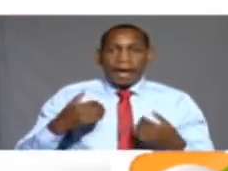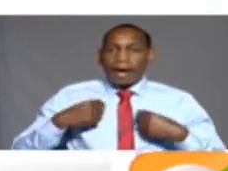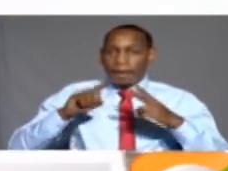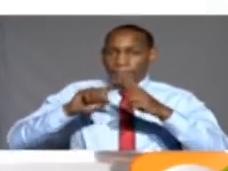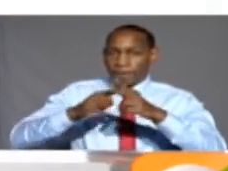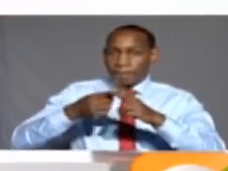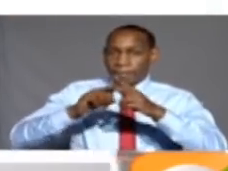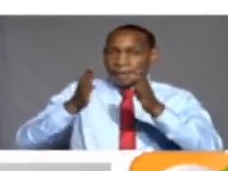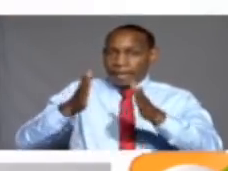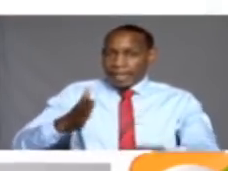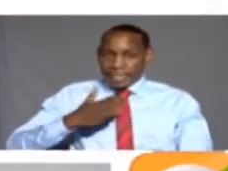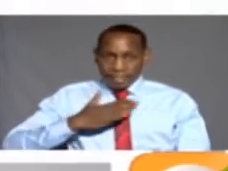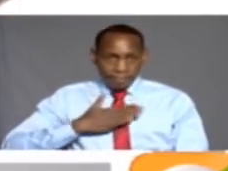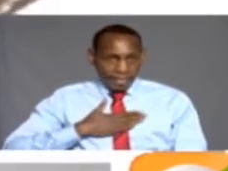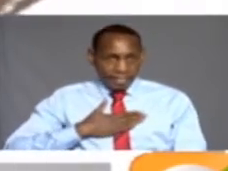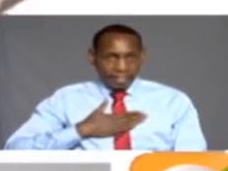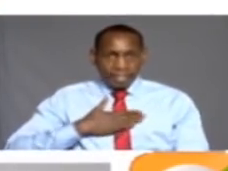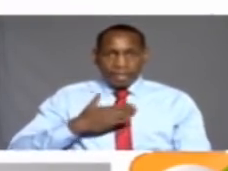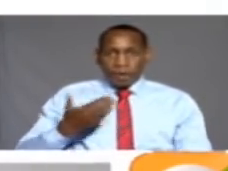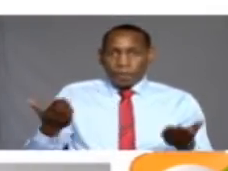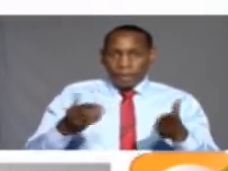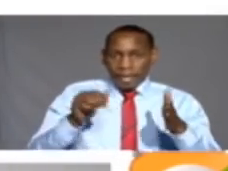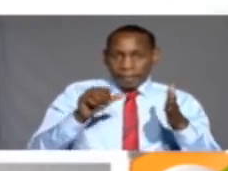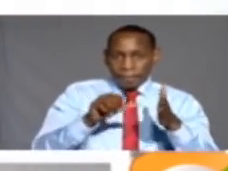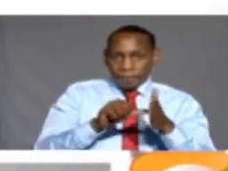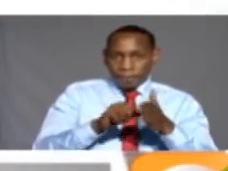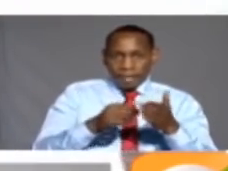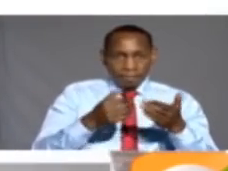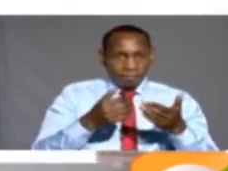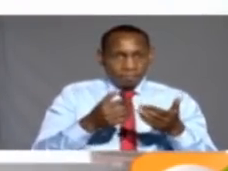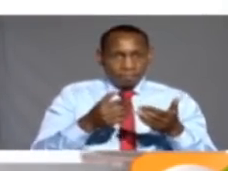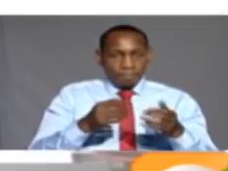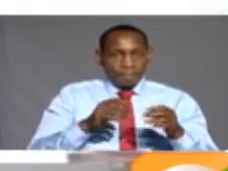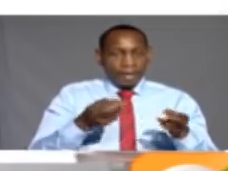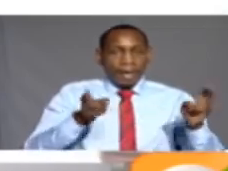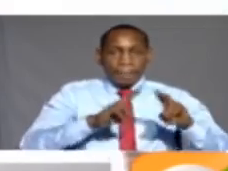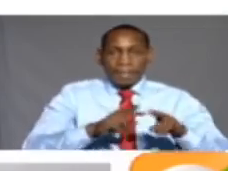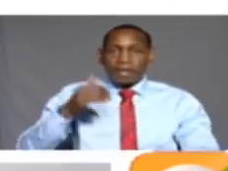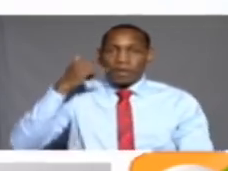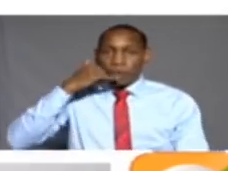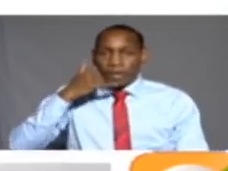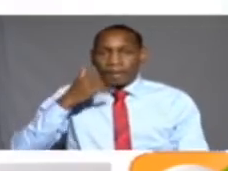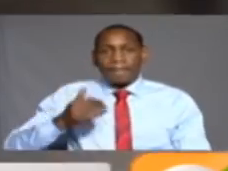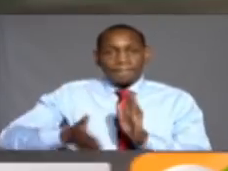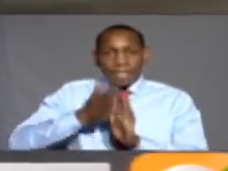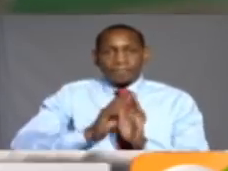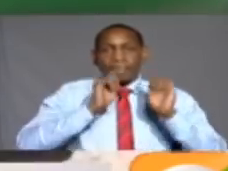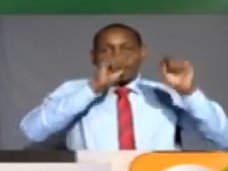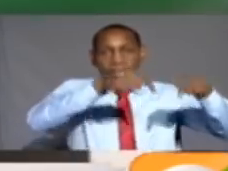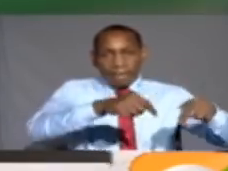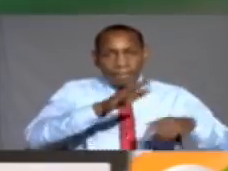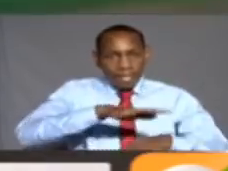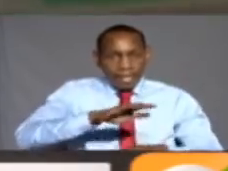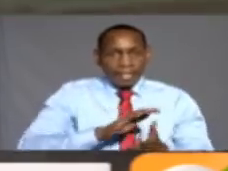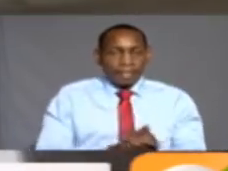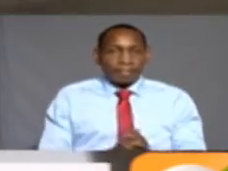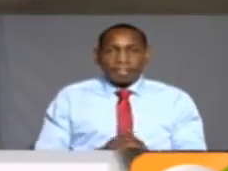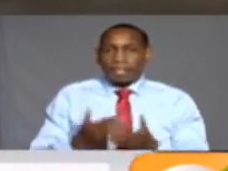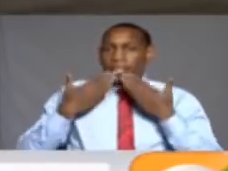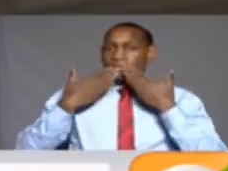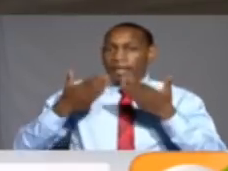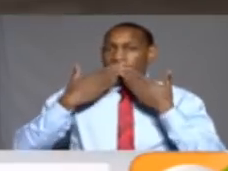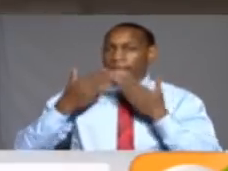wangu. Mali gari itakuwa iko nampigia simu. Hiyo hiyo anafika. Hivi sasa hivi nashukuru